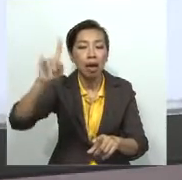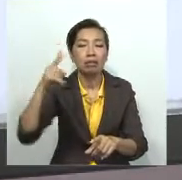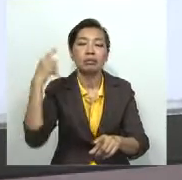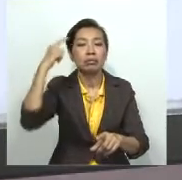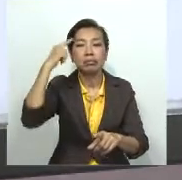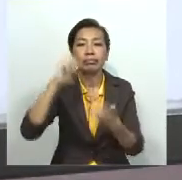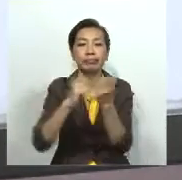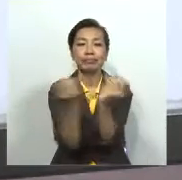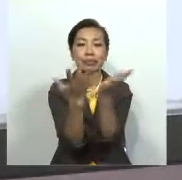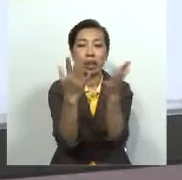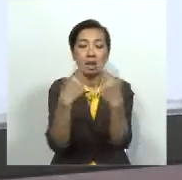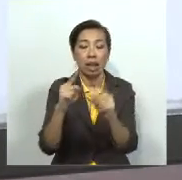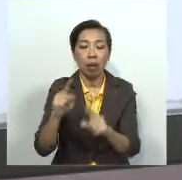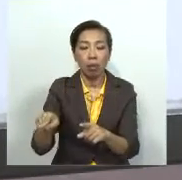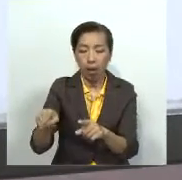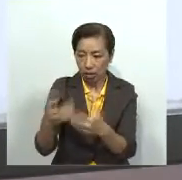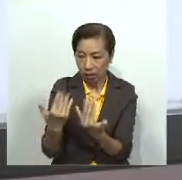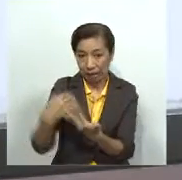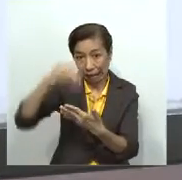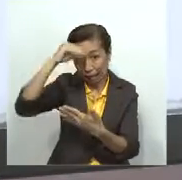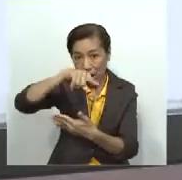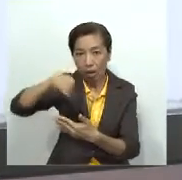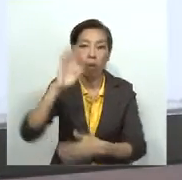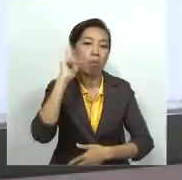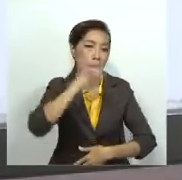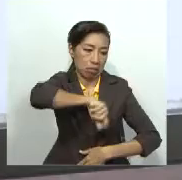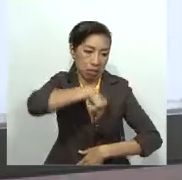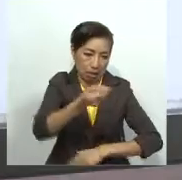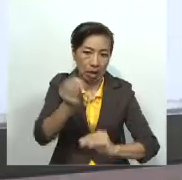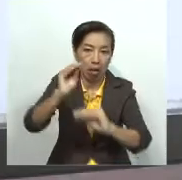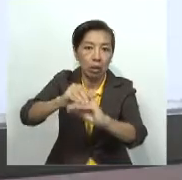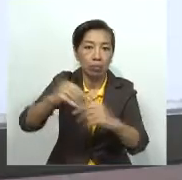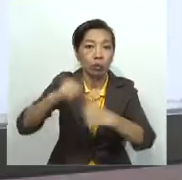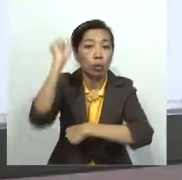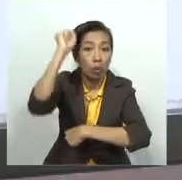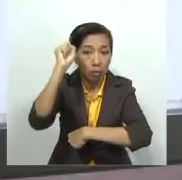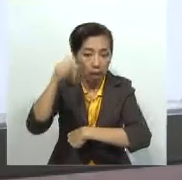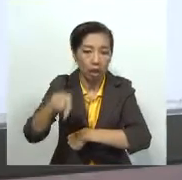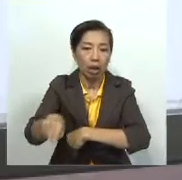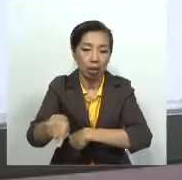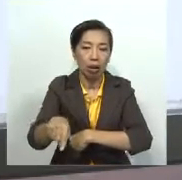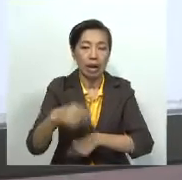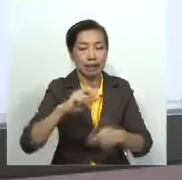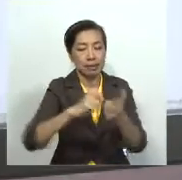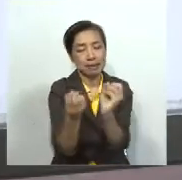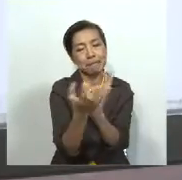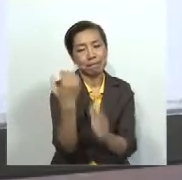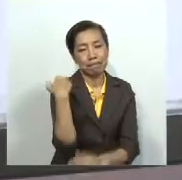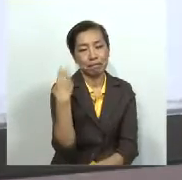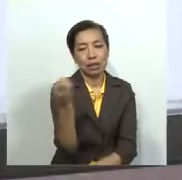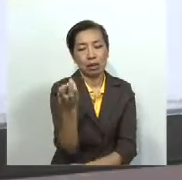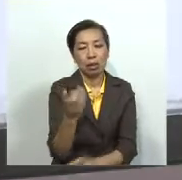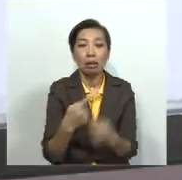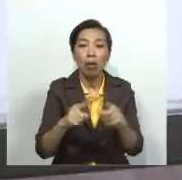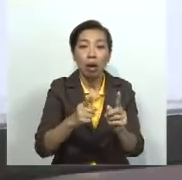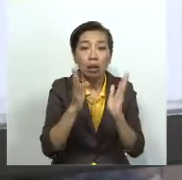าครองชีพผู้ปกครองเขาก็สูงขึ้นเพราะเขาต้องจ่ายมากขึ้นอะไรเงี้ยค่ะมันก็มีผลสำหรับเด็กรุ่นใหม่เหมือนกันสำหรับคน